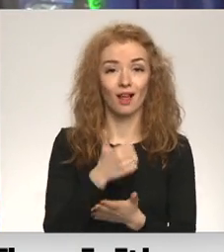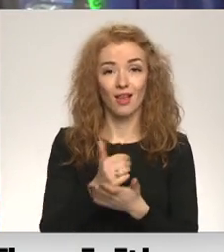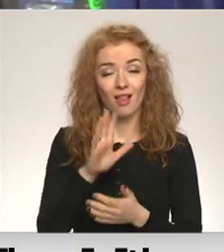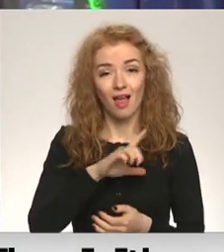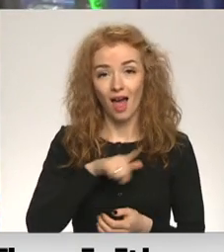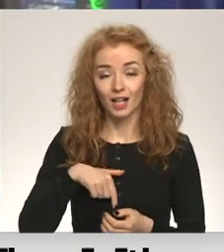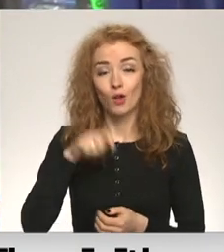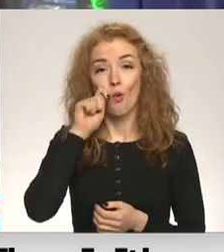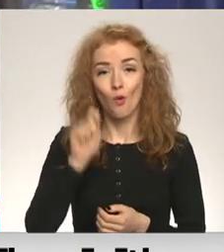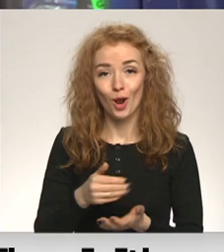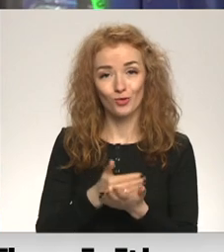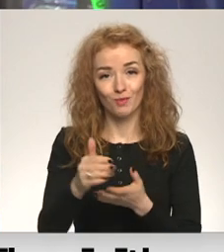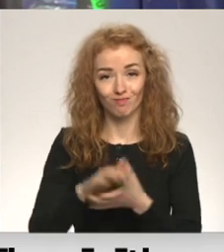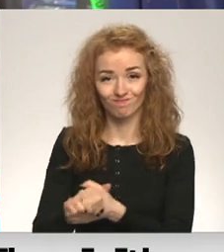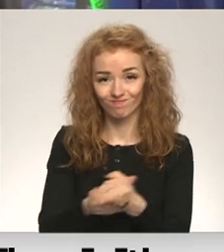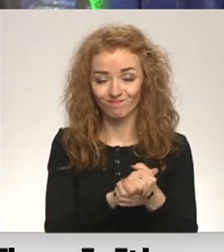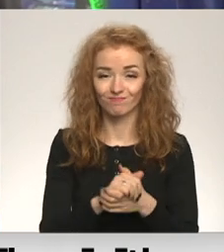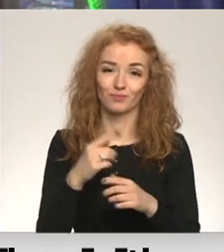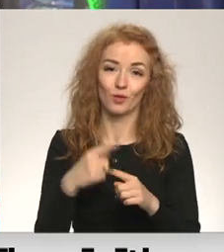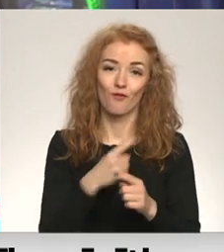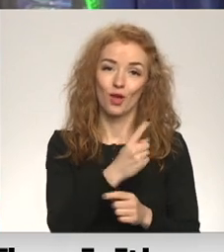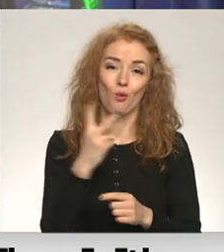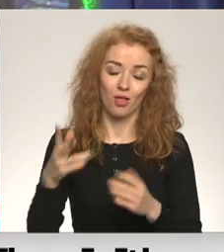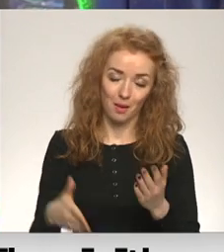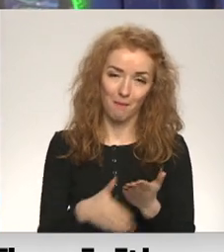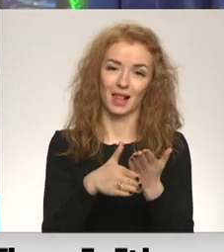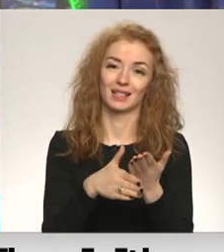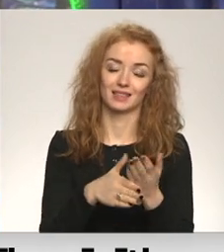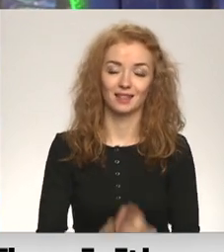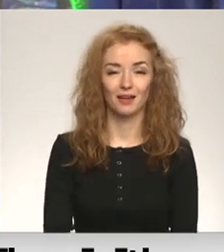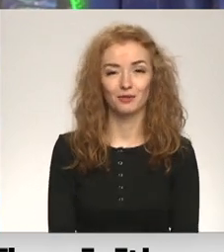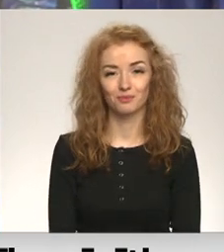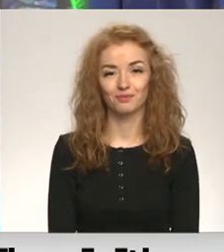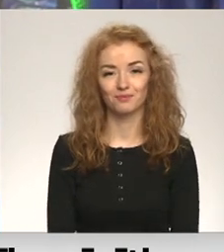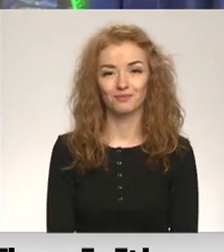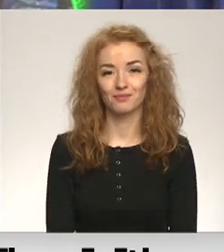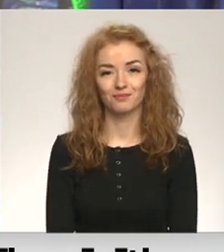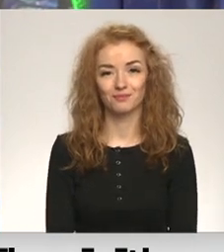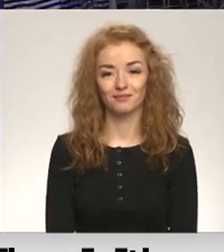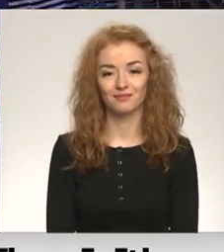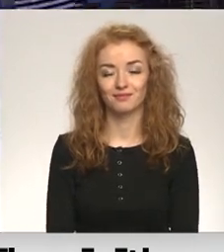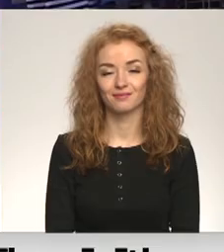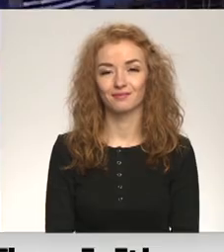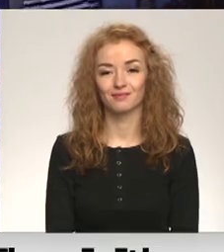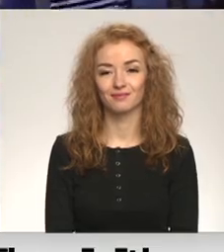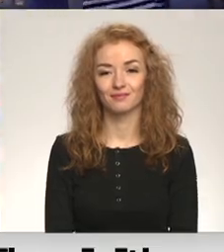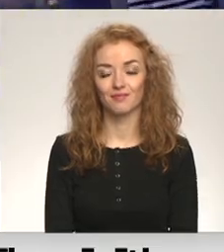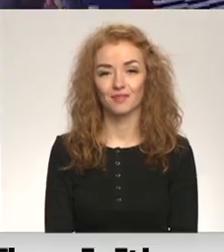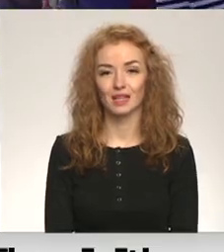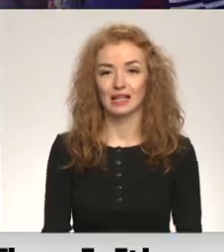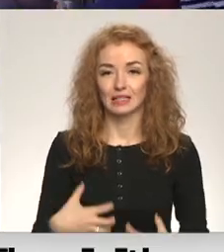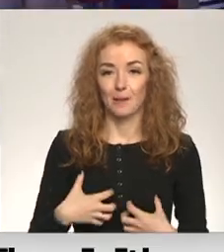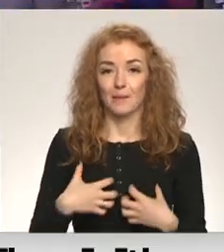un Ukraina draudzētos un vienotrai palīdzētu. Latvija, Ukraina družili i drugu dopomagali. Spriedze